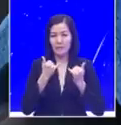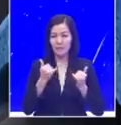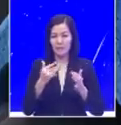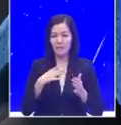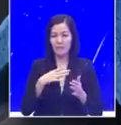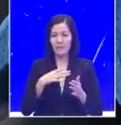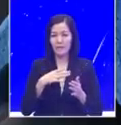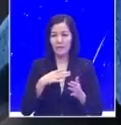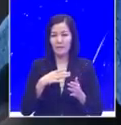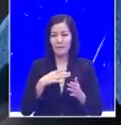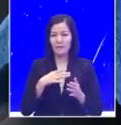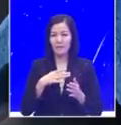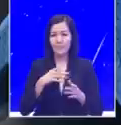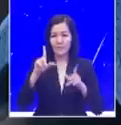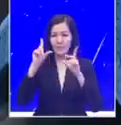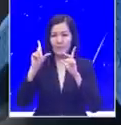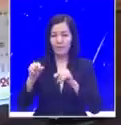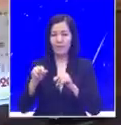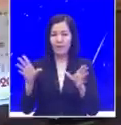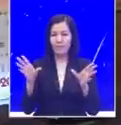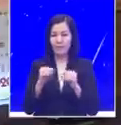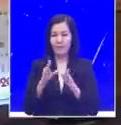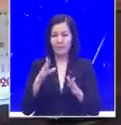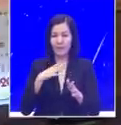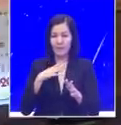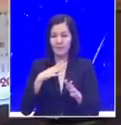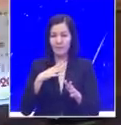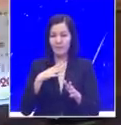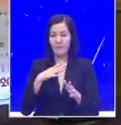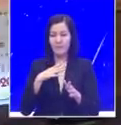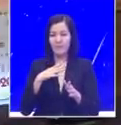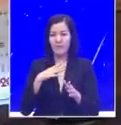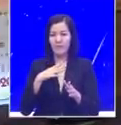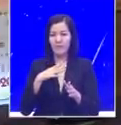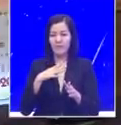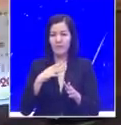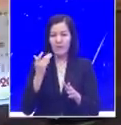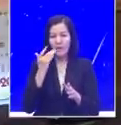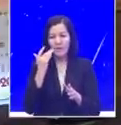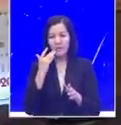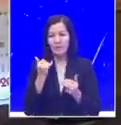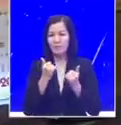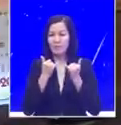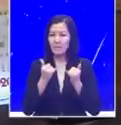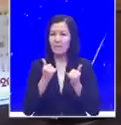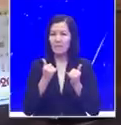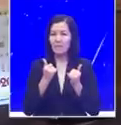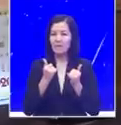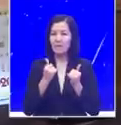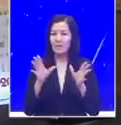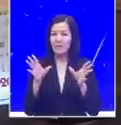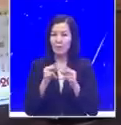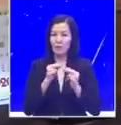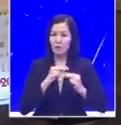Сапарға жұмыс барысында сапарға бірге шыққан кездеріміз болды. жұмыс барысында қоян-қолтық